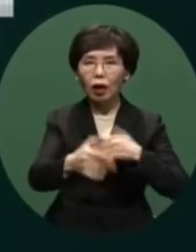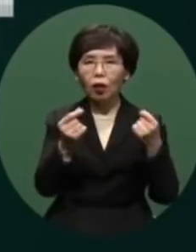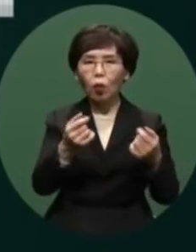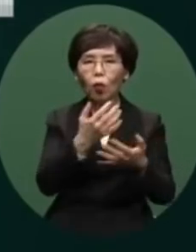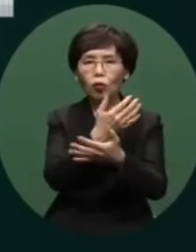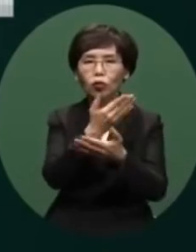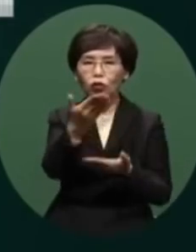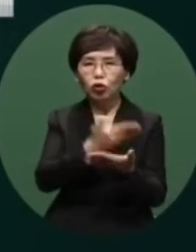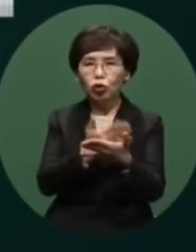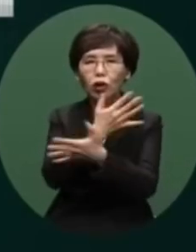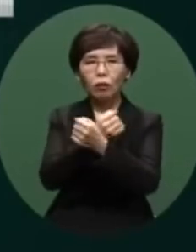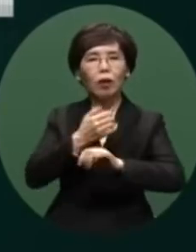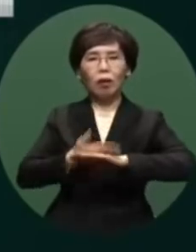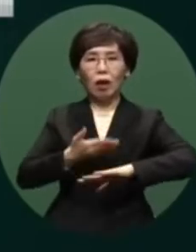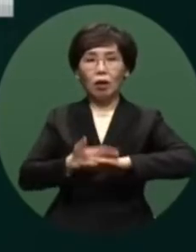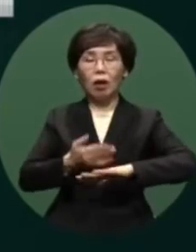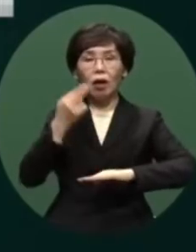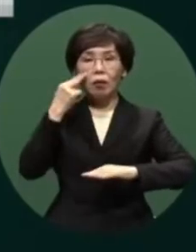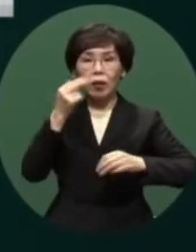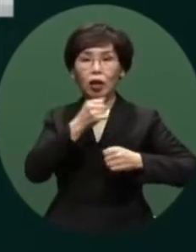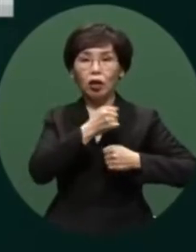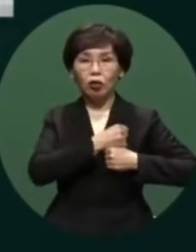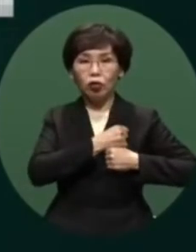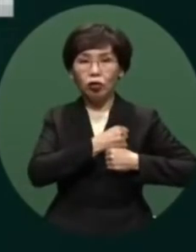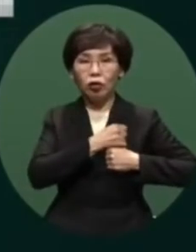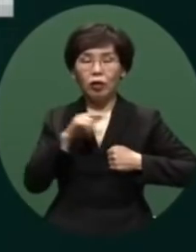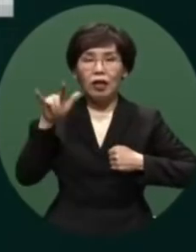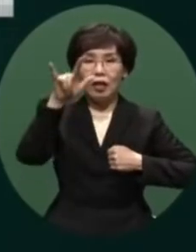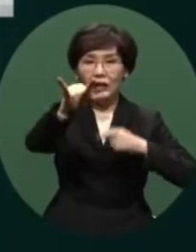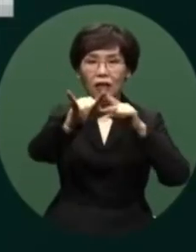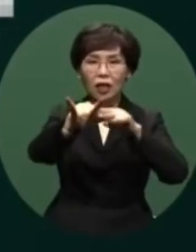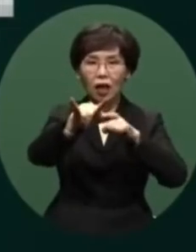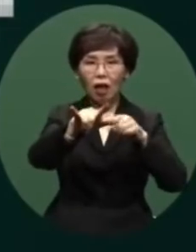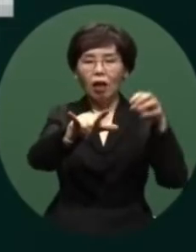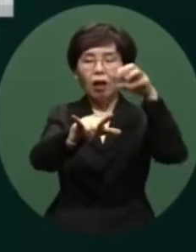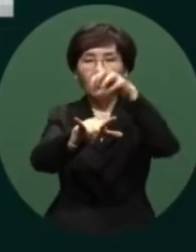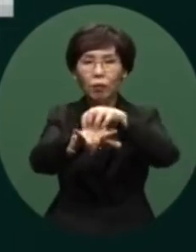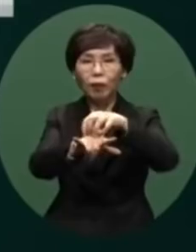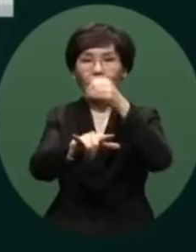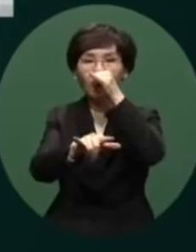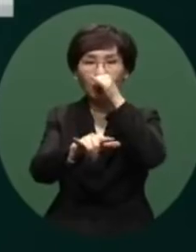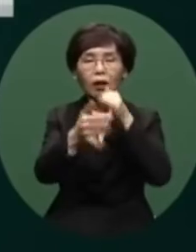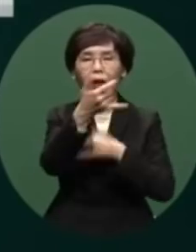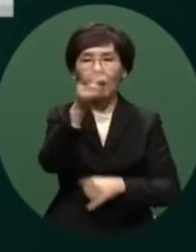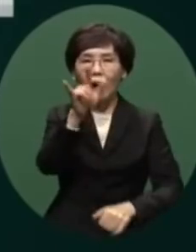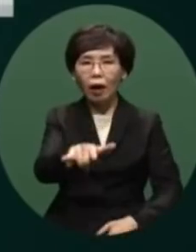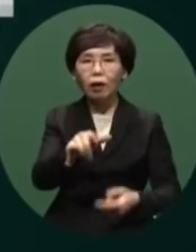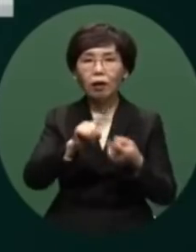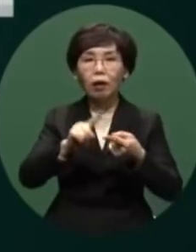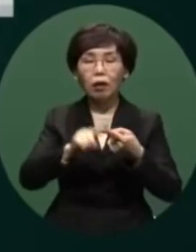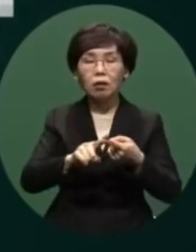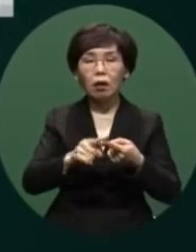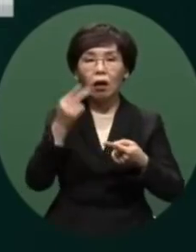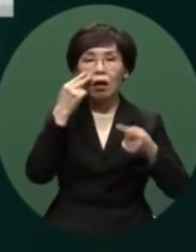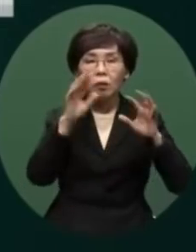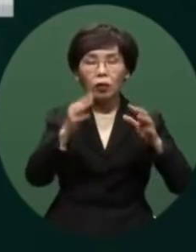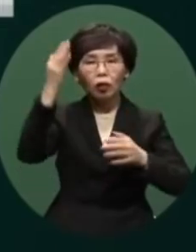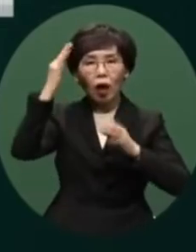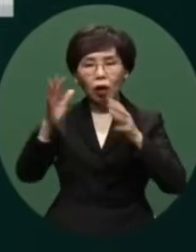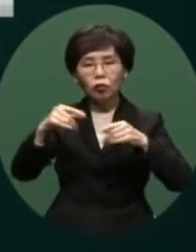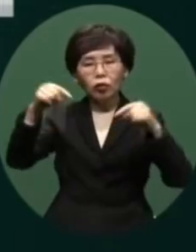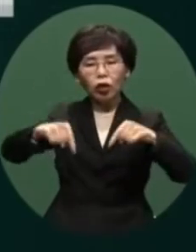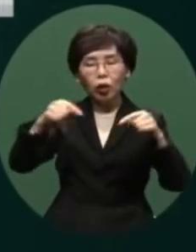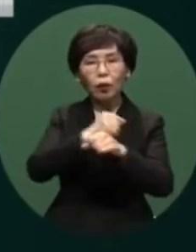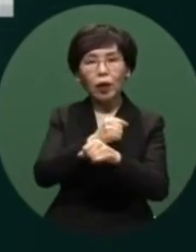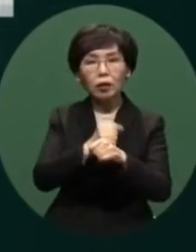다르게 거기 미군 기에 탑재되어 있는 그 핵에 대해서 미국과 한국이 협의를